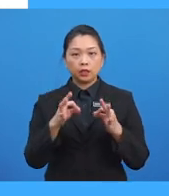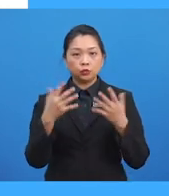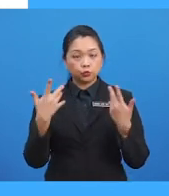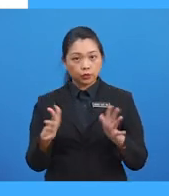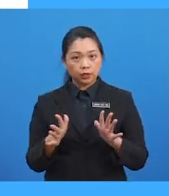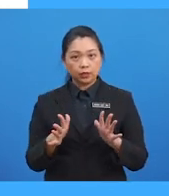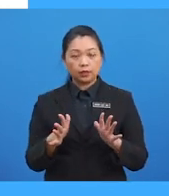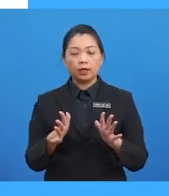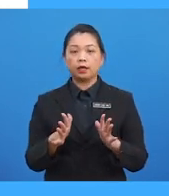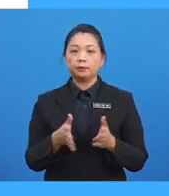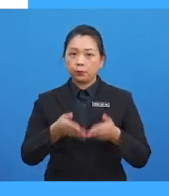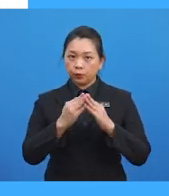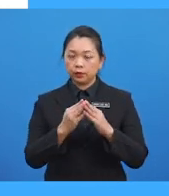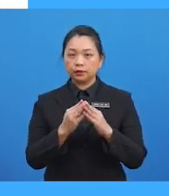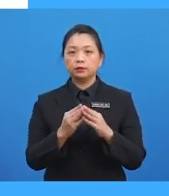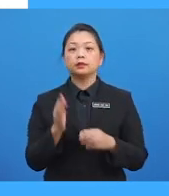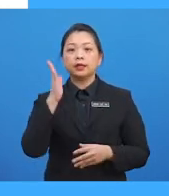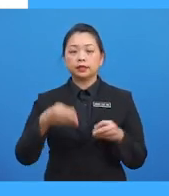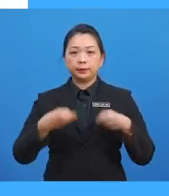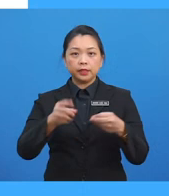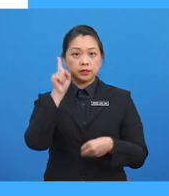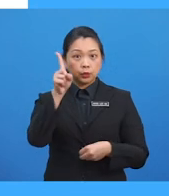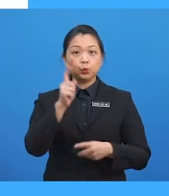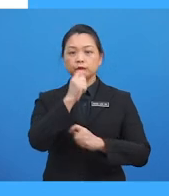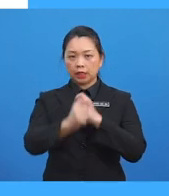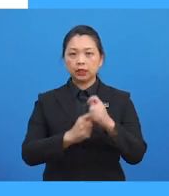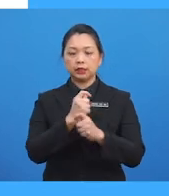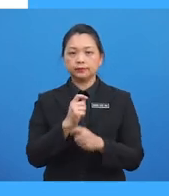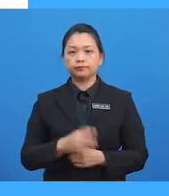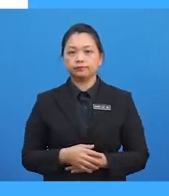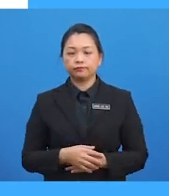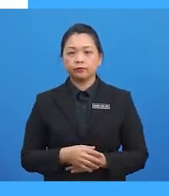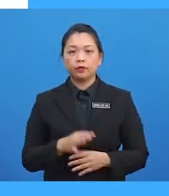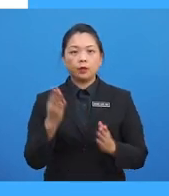tarikh pemfailan. Yang ketiga, borang yang tak